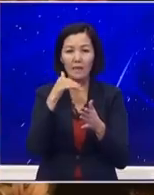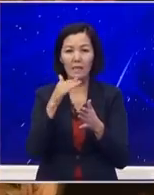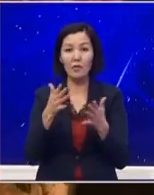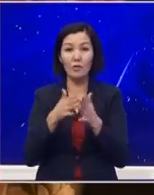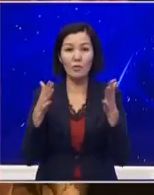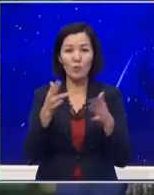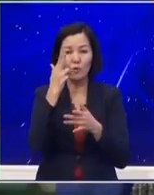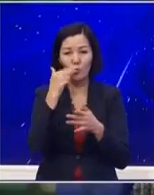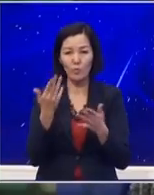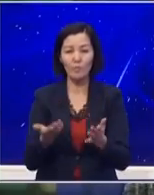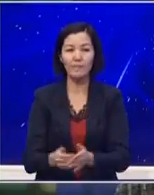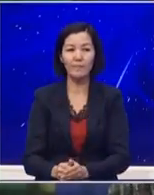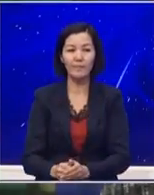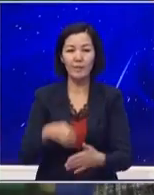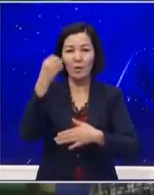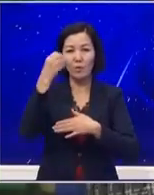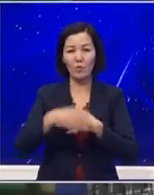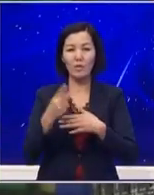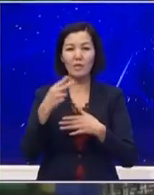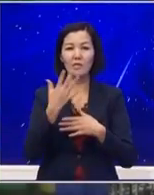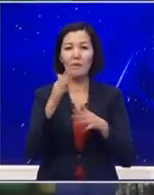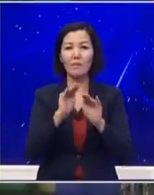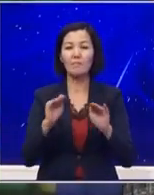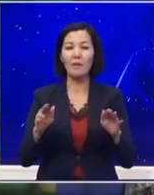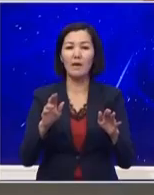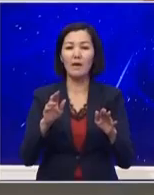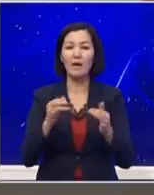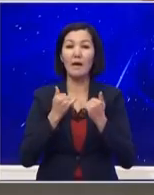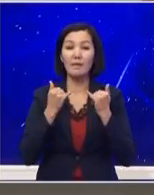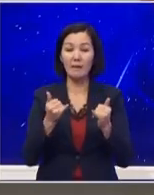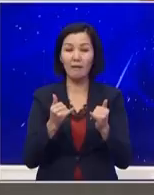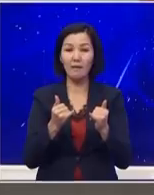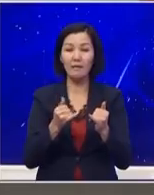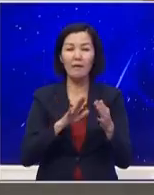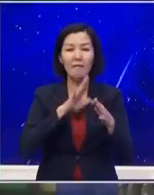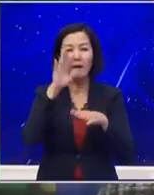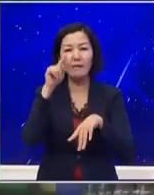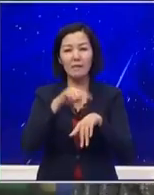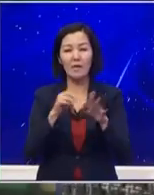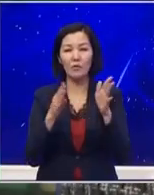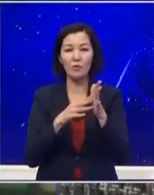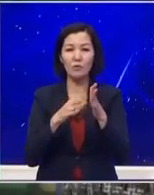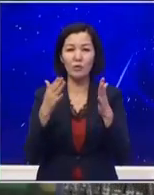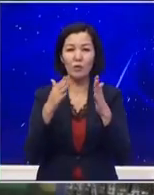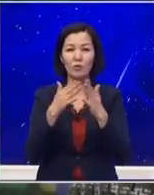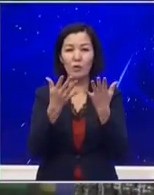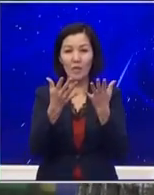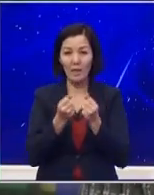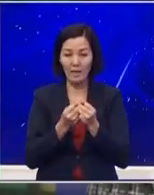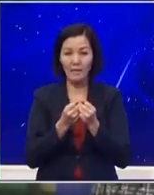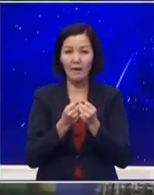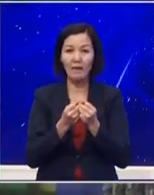де ыңғайлы. Бұл орталық 25 балаға арналған орталық. Ертең-ерте баланы үйден алып кетеді